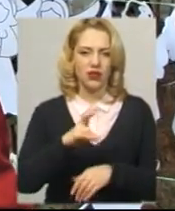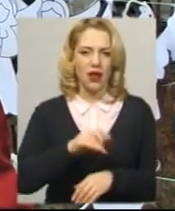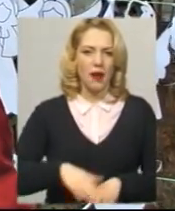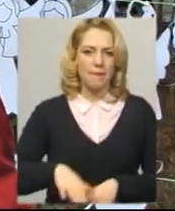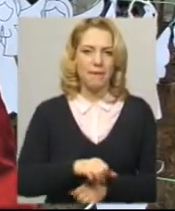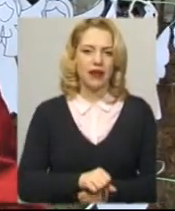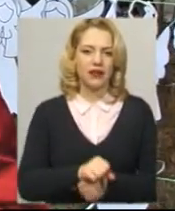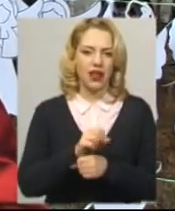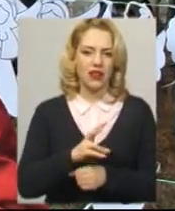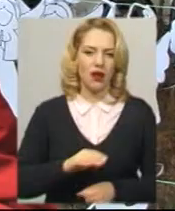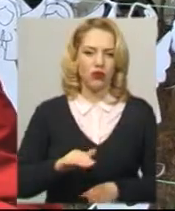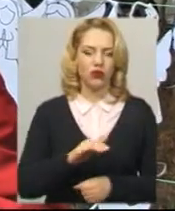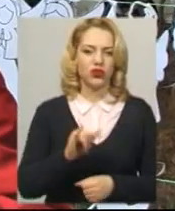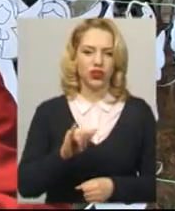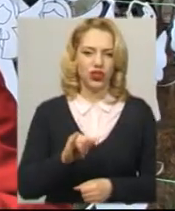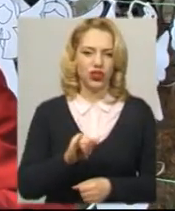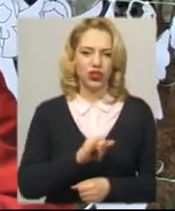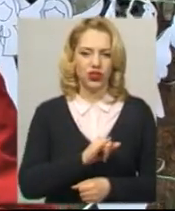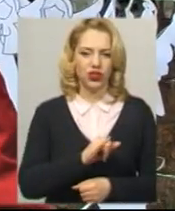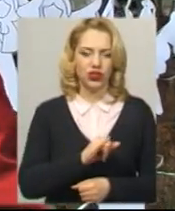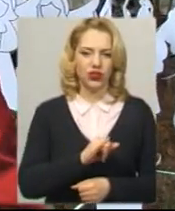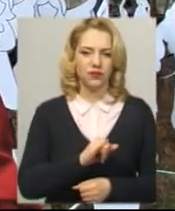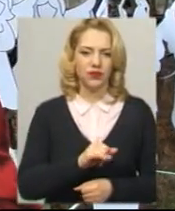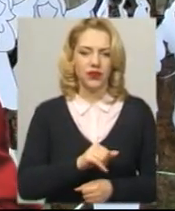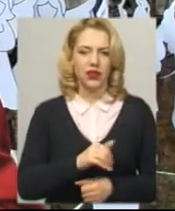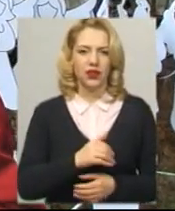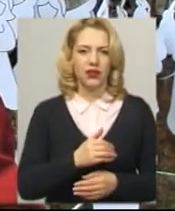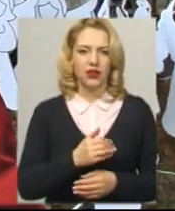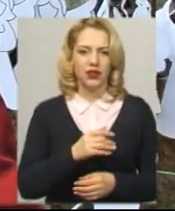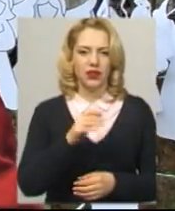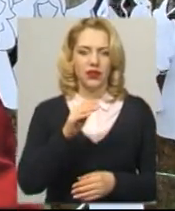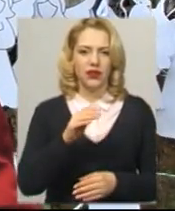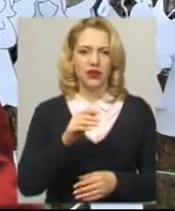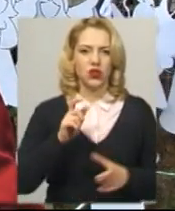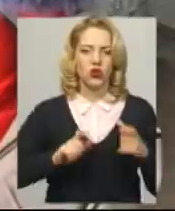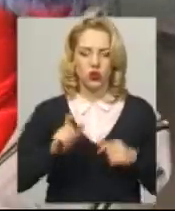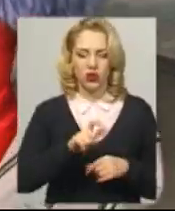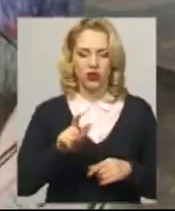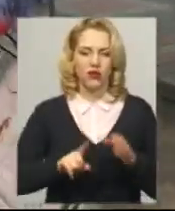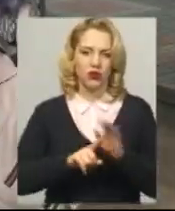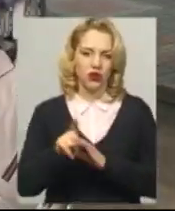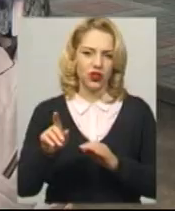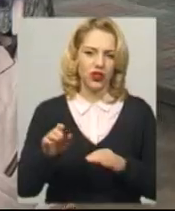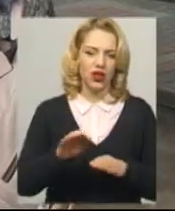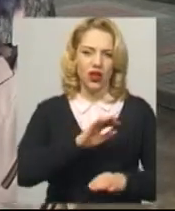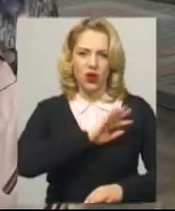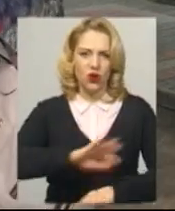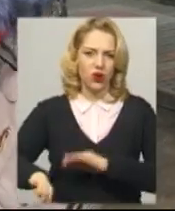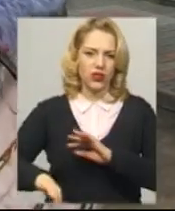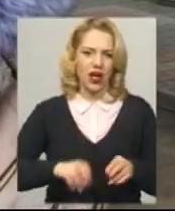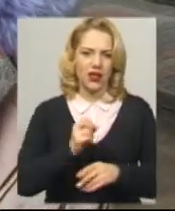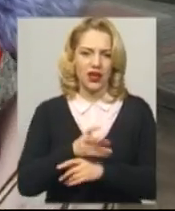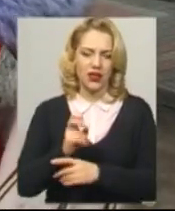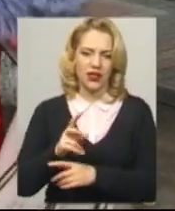Майдан, на площу, і їх почали розганяти вже силою. П'ятикласниця Хмельницької школи